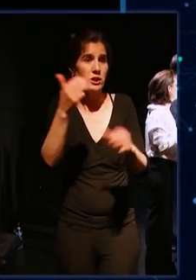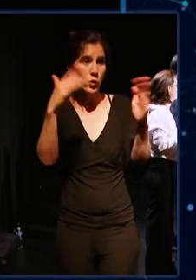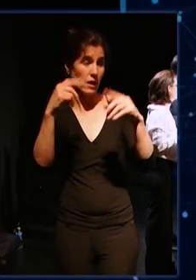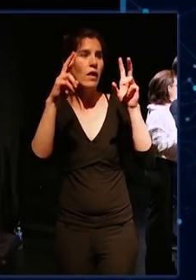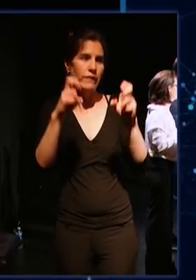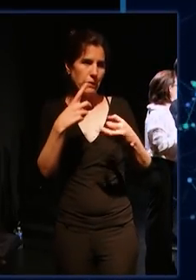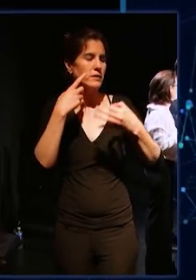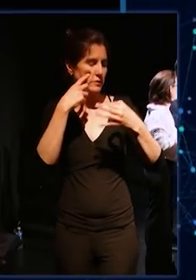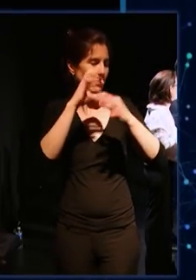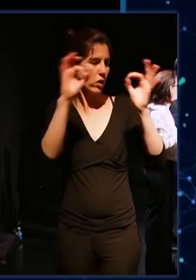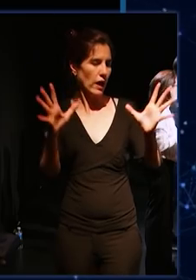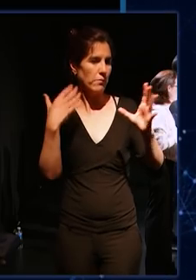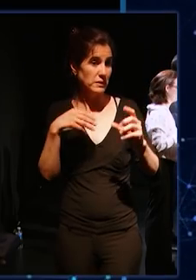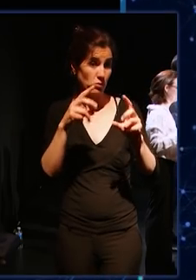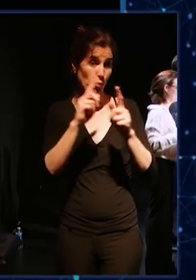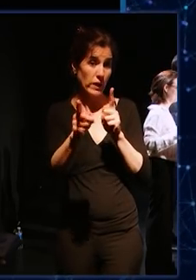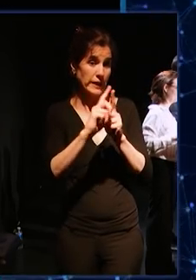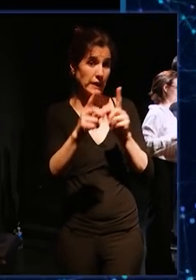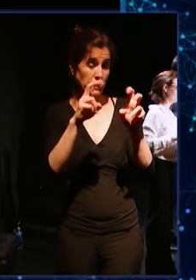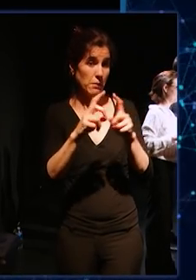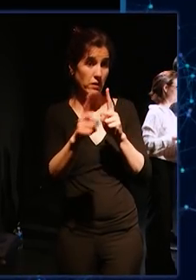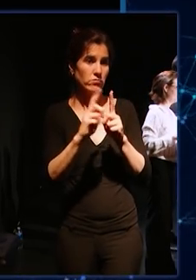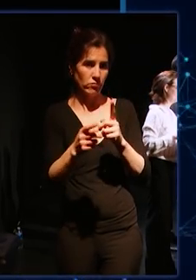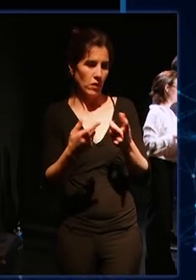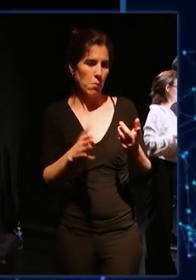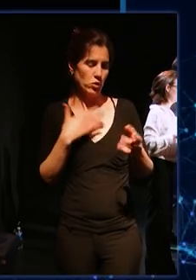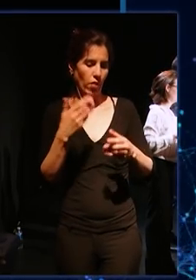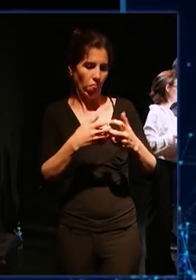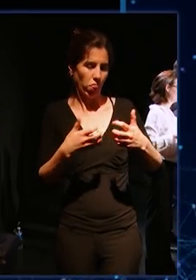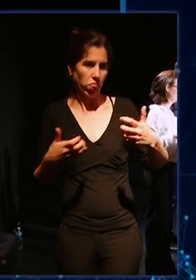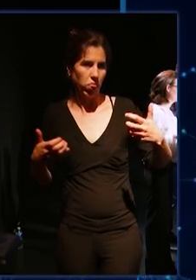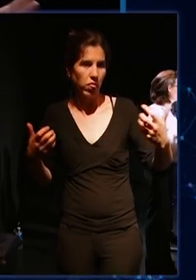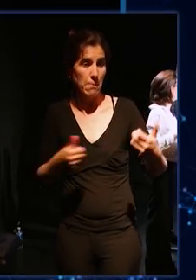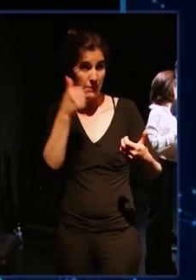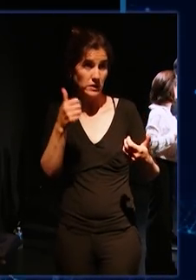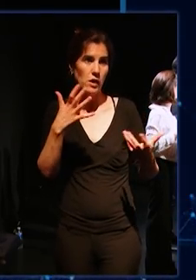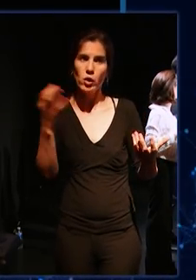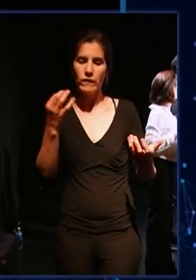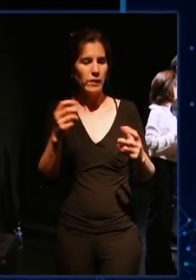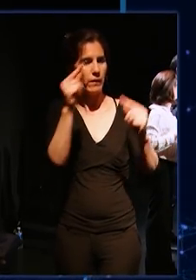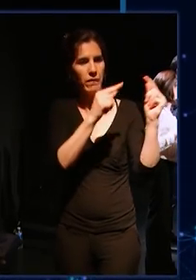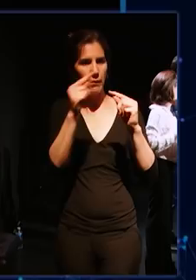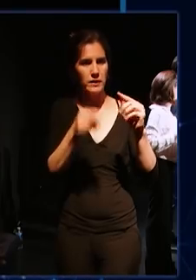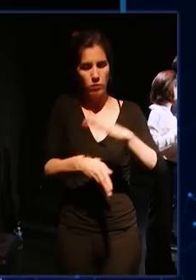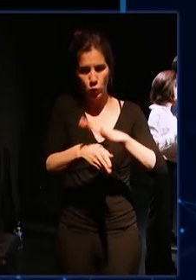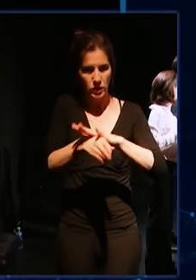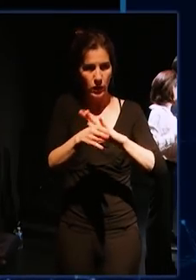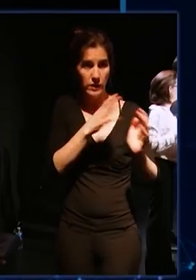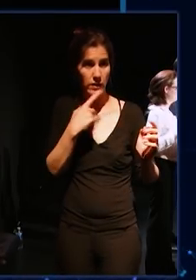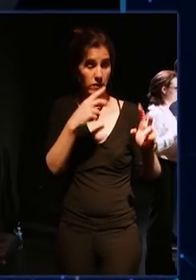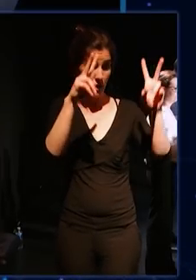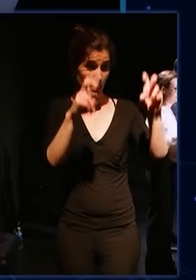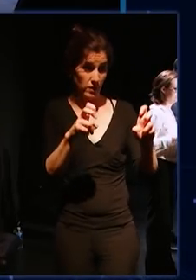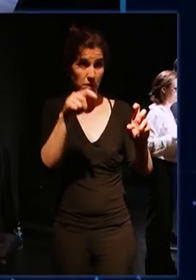la mobilitat estem segurs que dona per molt més, però hem d'anar avançant en el debat, així que tanquem aquest primer bloc i anem pel segon.